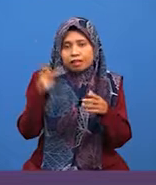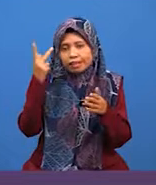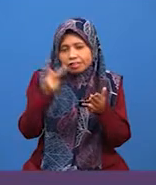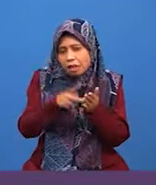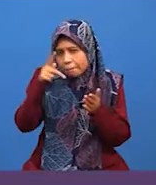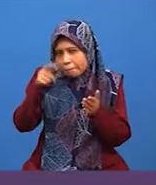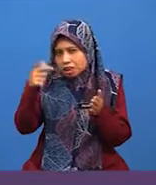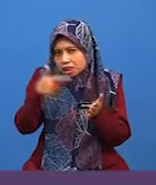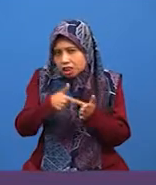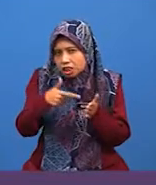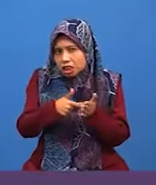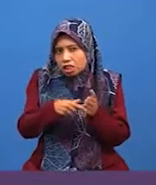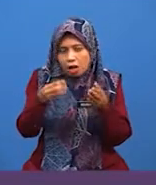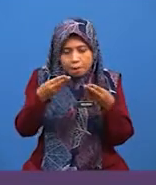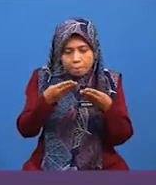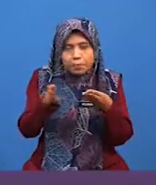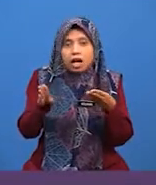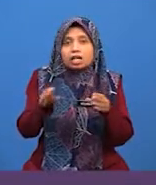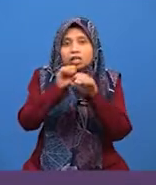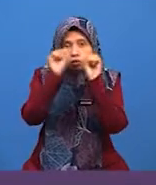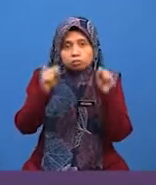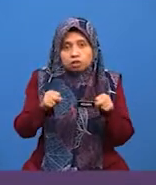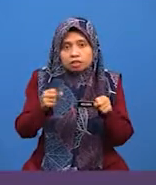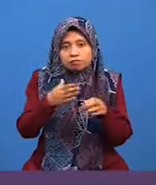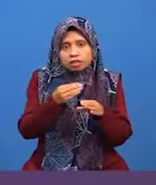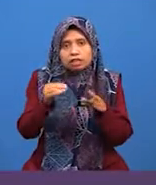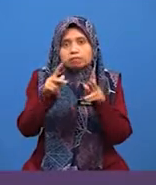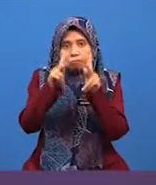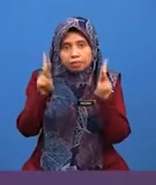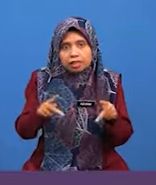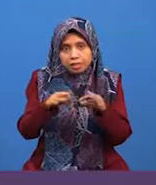lagi bahagian subjek dan predikat ayat.